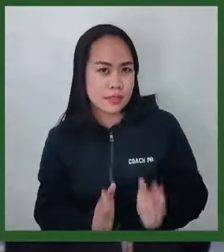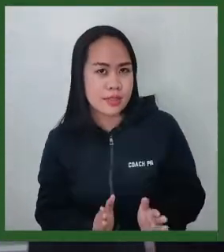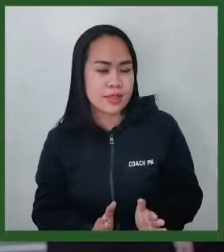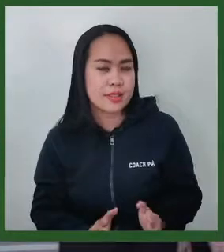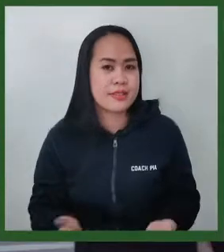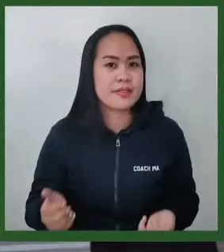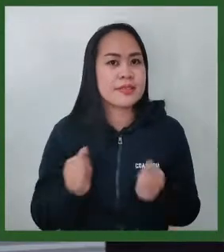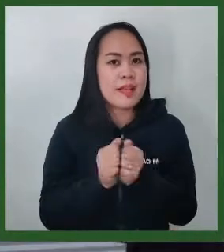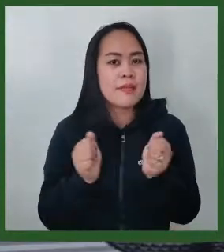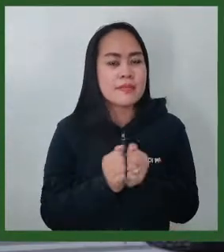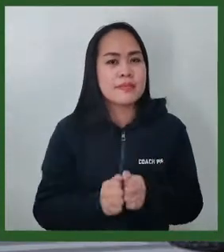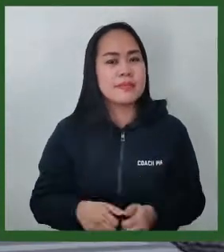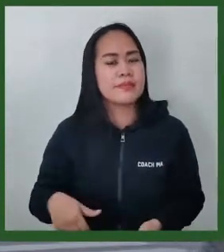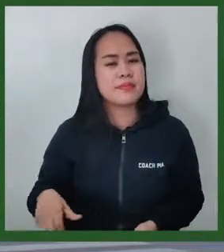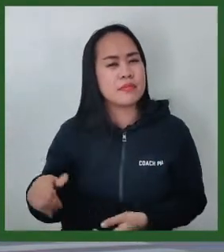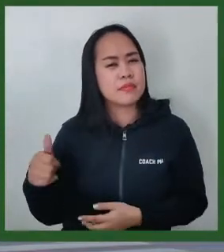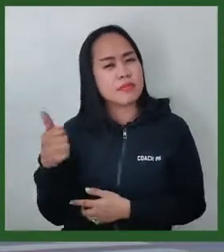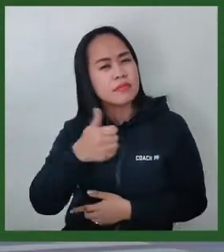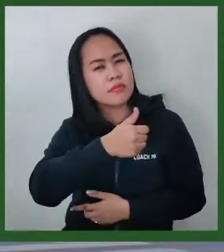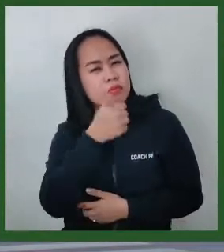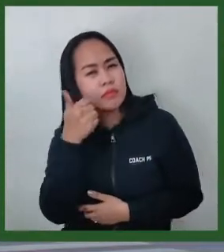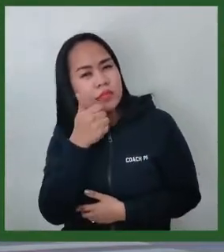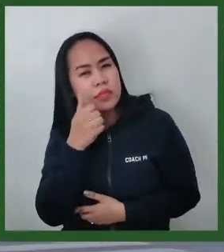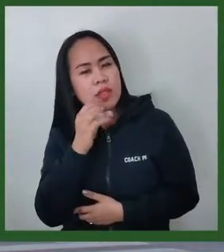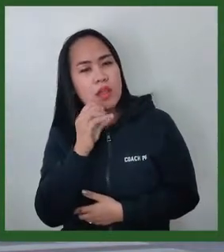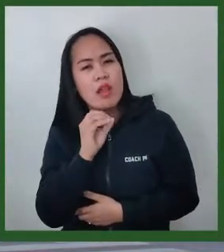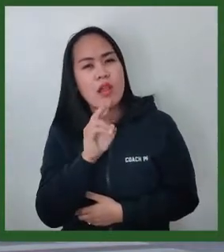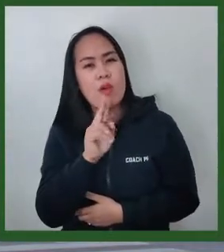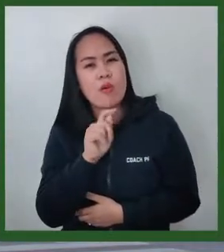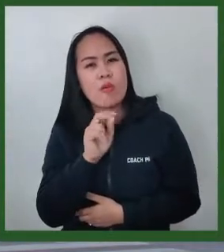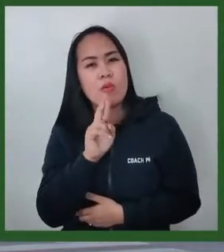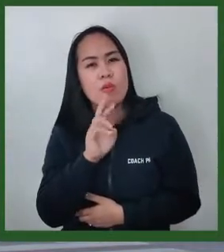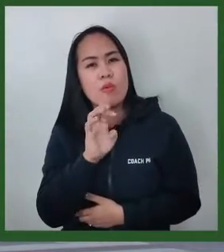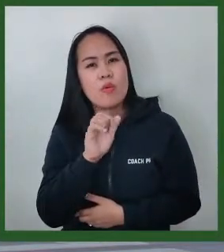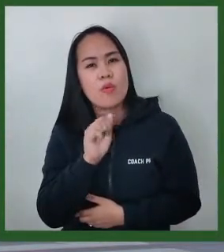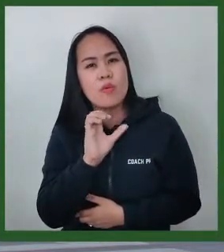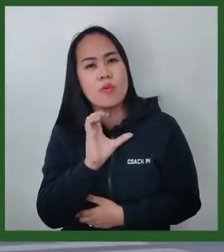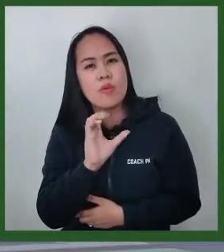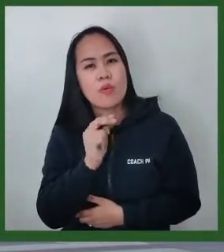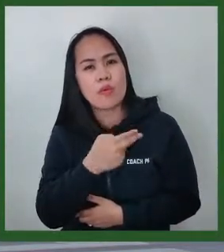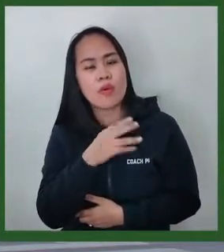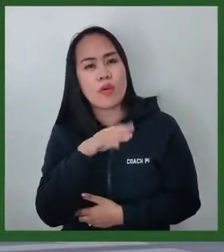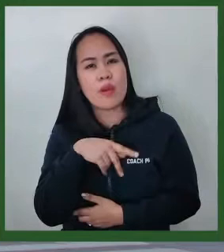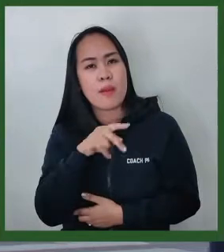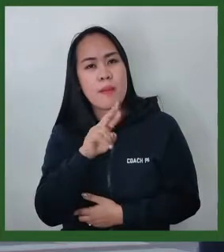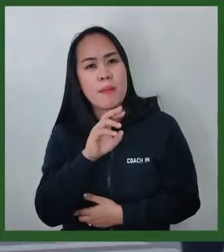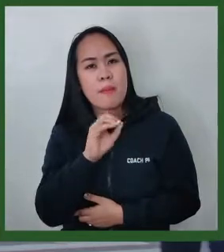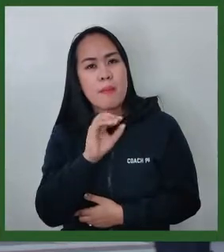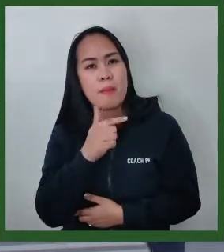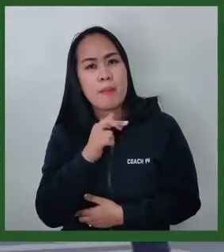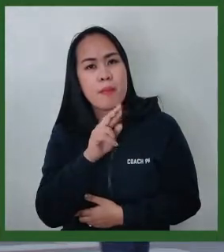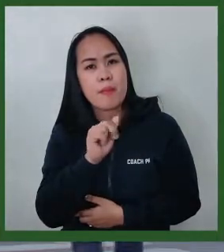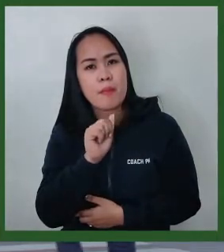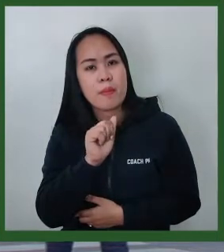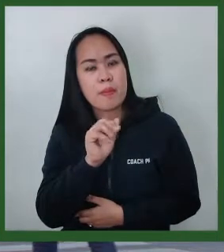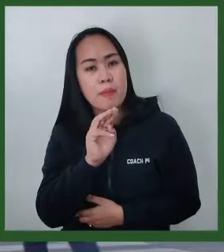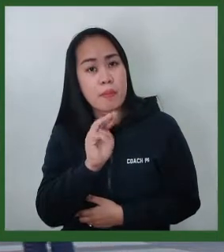karugtong na rin ito, no? Bukod sa outreach program na ito ay pinaplano na rin namin nila Kagawad Pauline